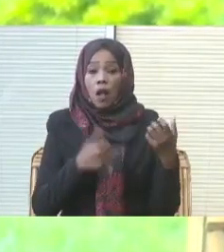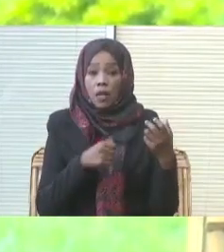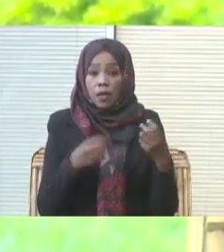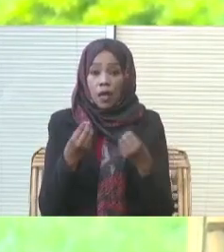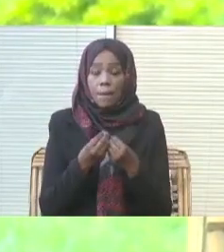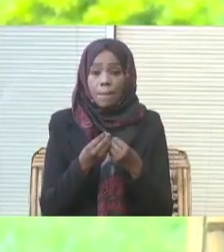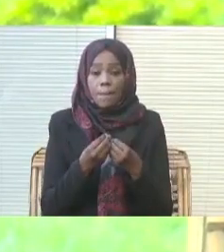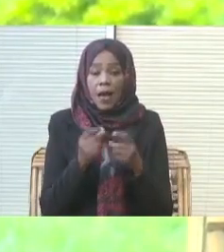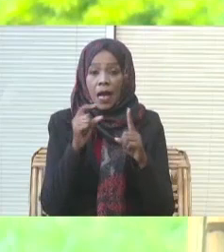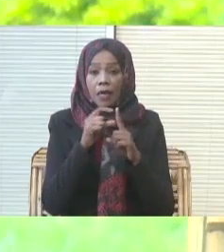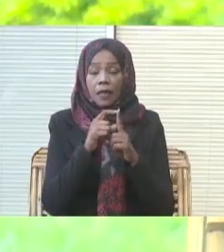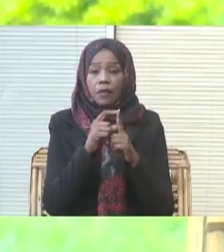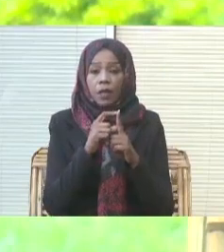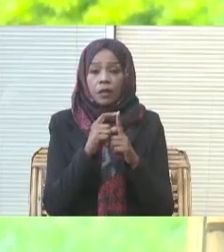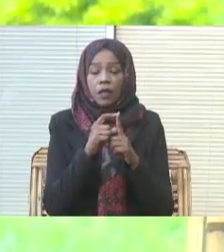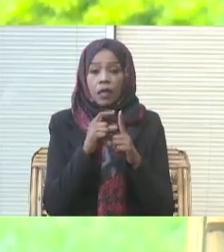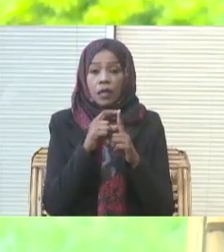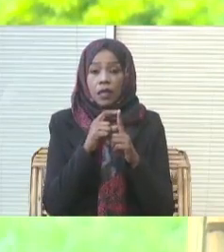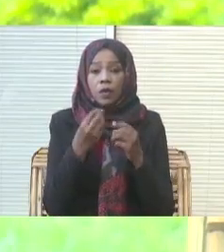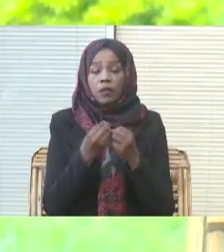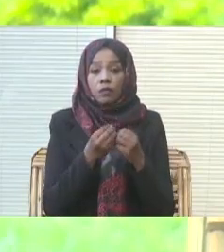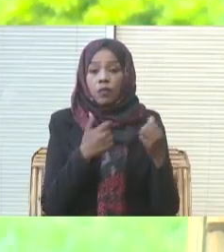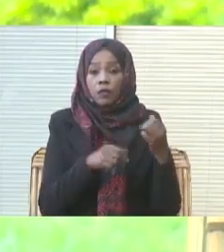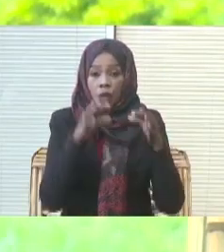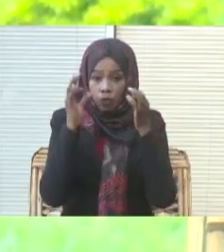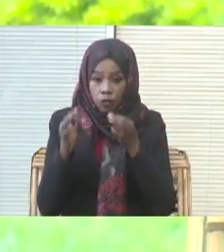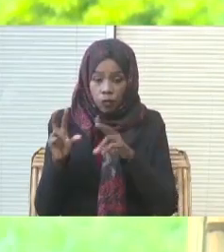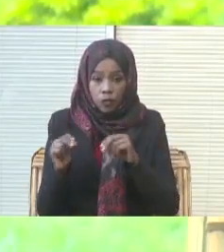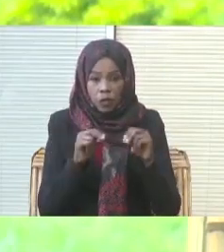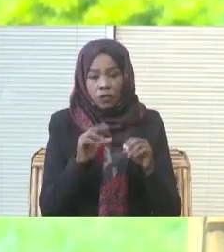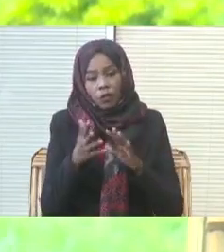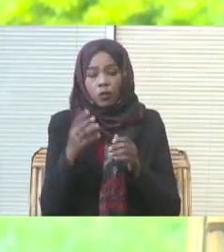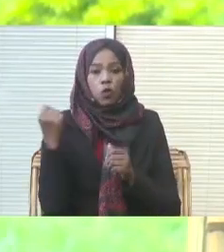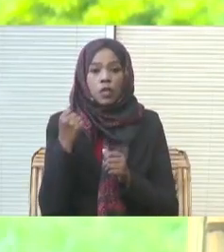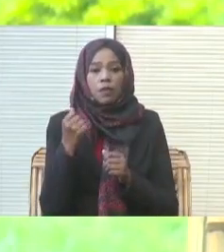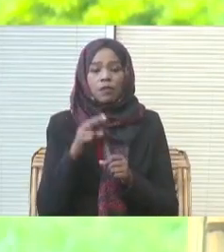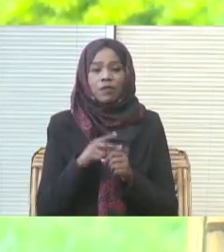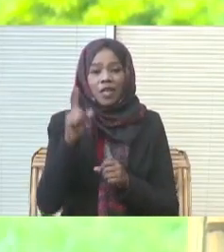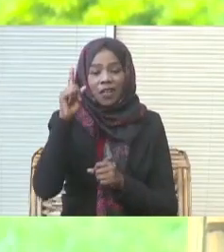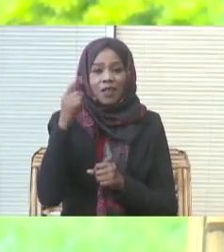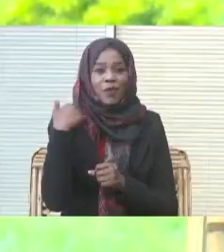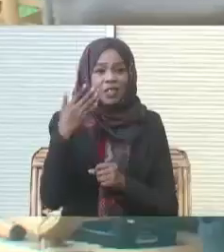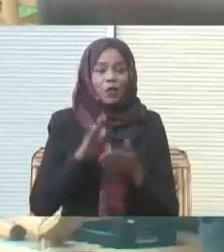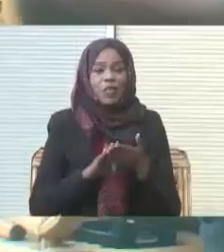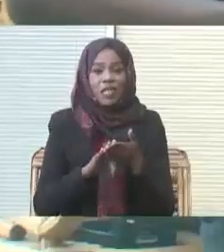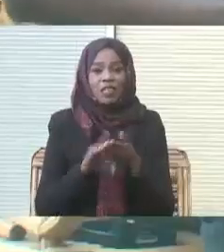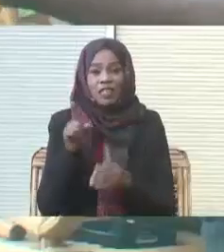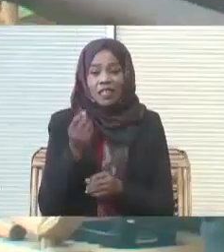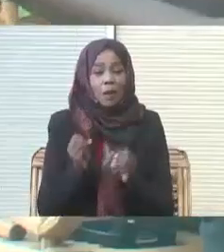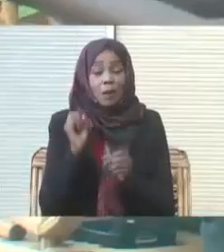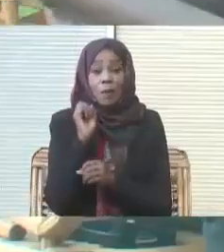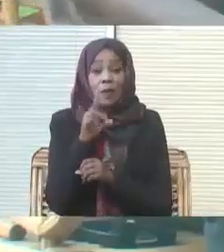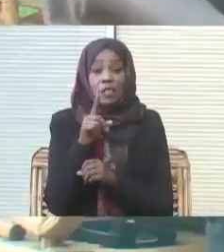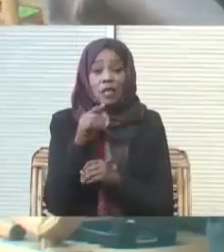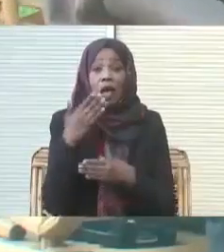الموسيقى دي حاجة دي برضو يعني صعبة شديد كيف يجي مع الكاميرا. الله يعينك والله يقويك، يعني انت ما شاء الله زول